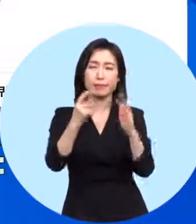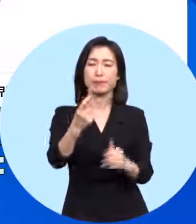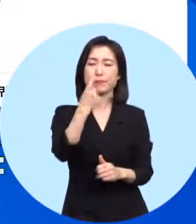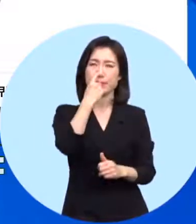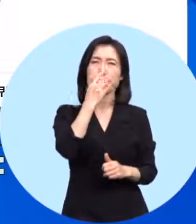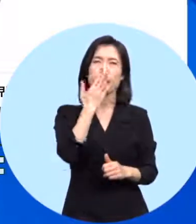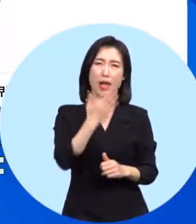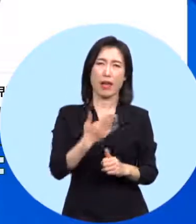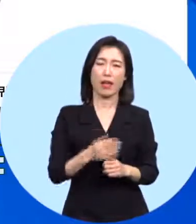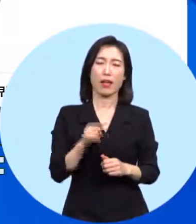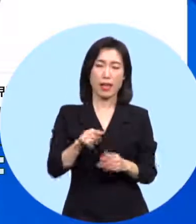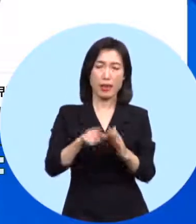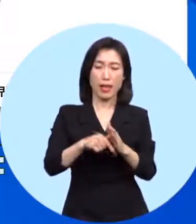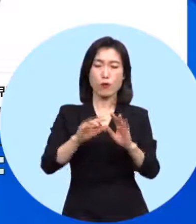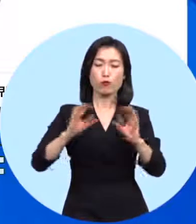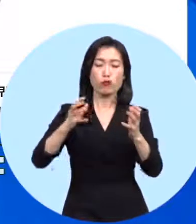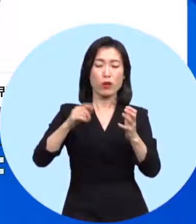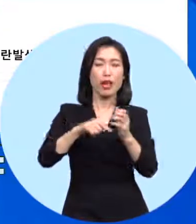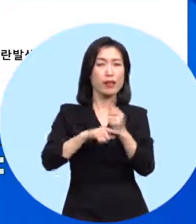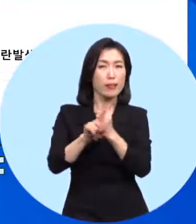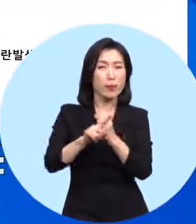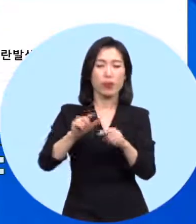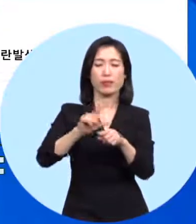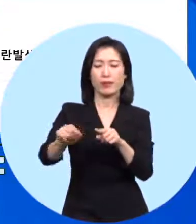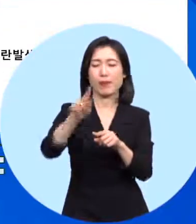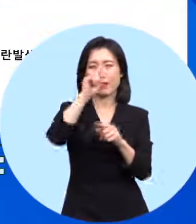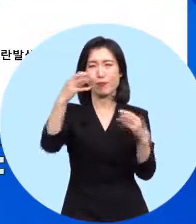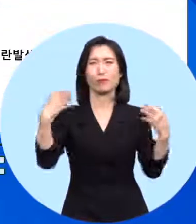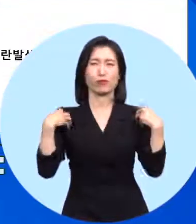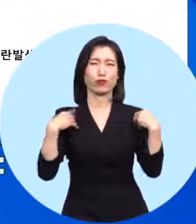국가는 바로 지자체를 의미합니다.